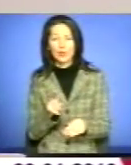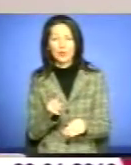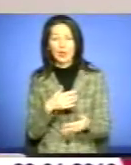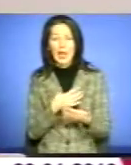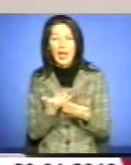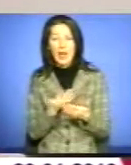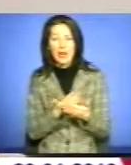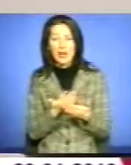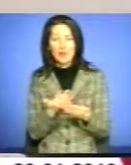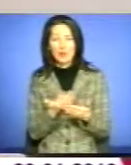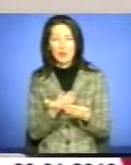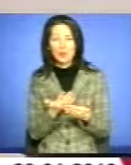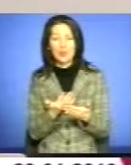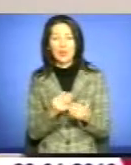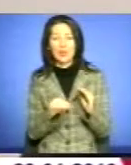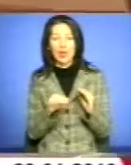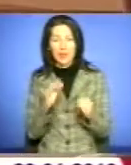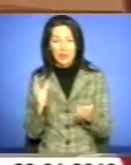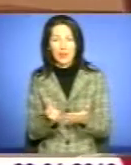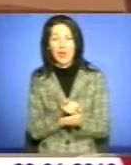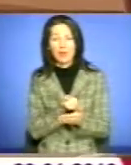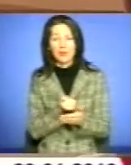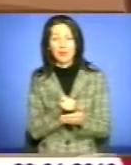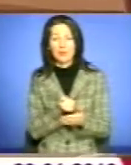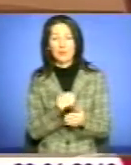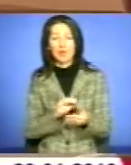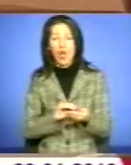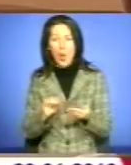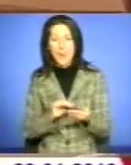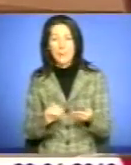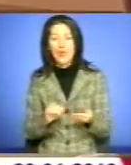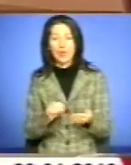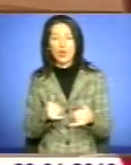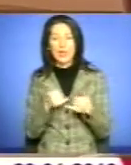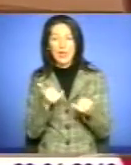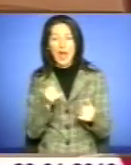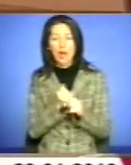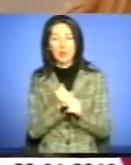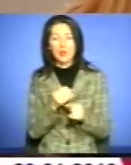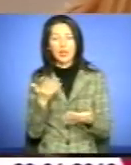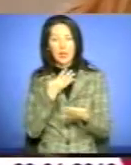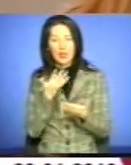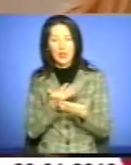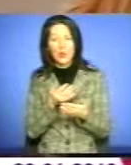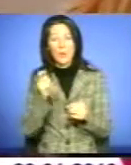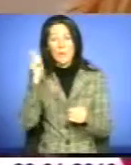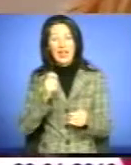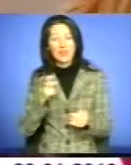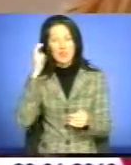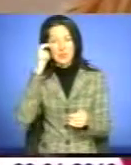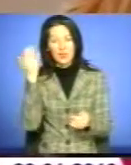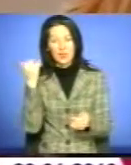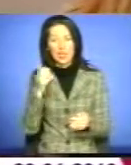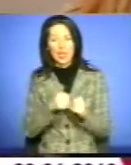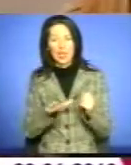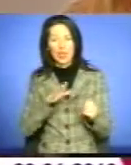фільм склався, вдався. Оператор Іван Ясній для роботи над фільмом приїхав із Києва. Раніше часто бував у